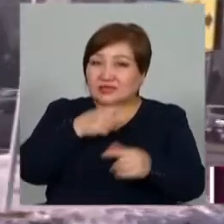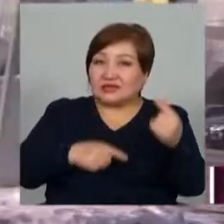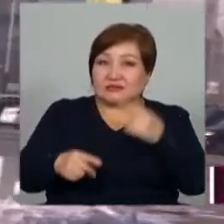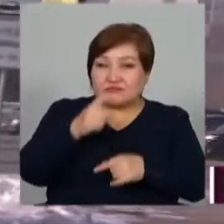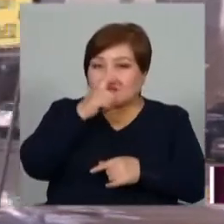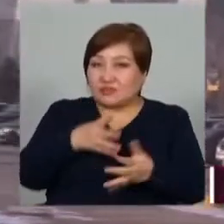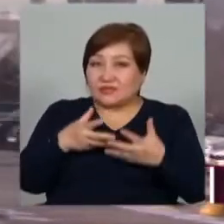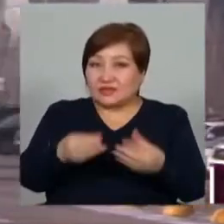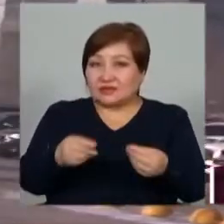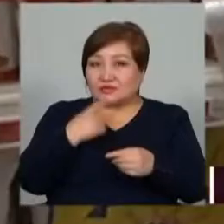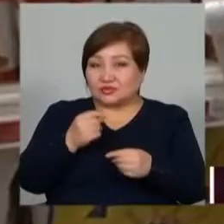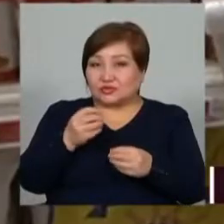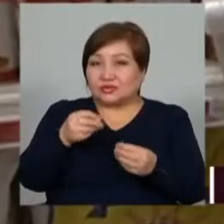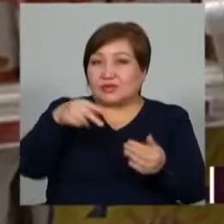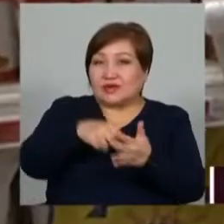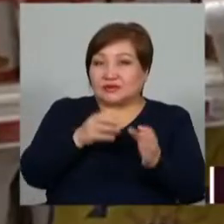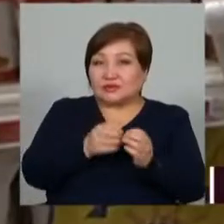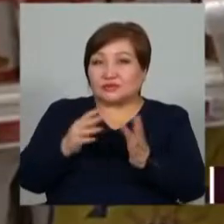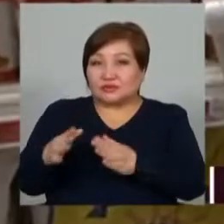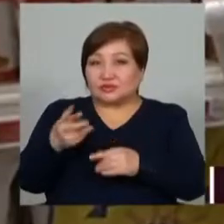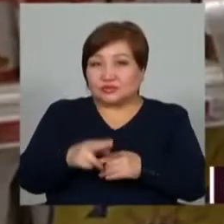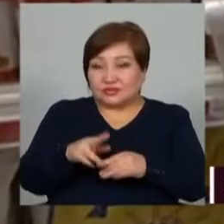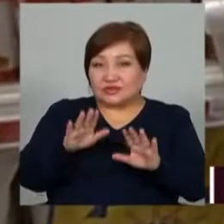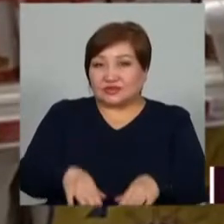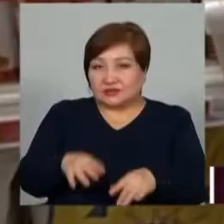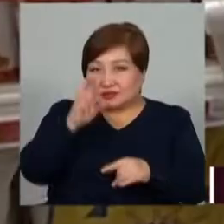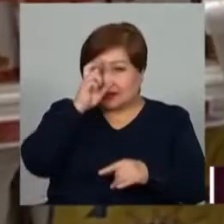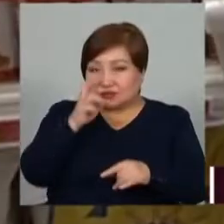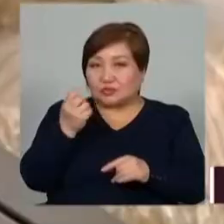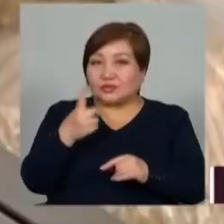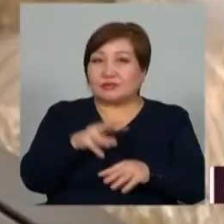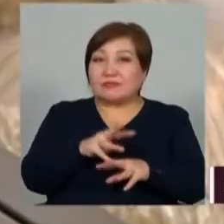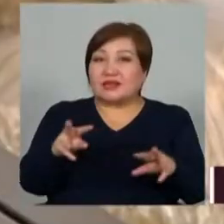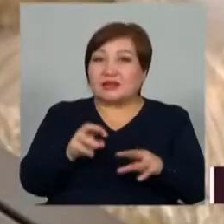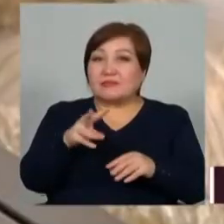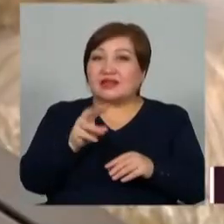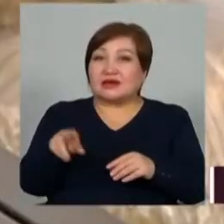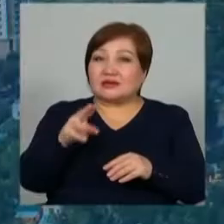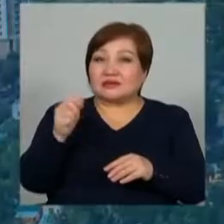Бұл ретте бағаны тұрақтандыру үшін жергілікті қазынадан 11 миллиард теңге бөлінді.